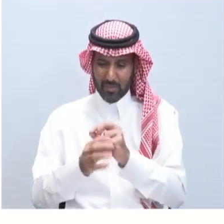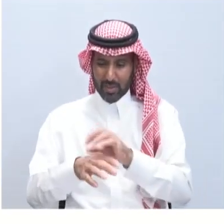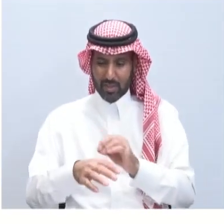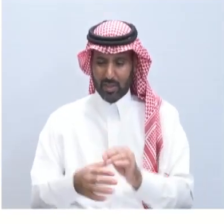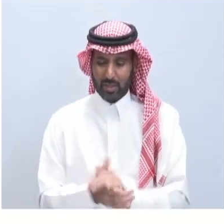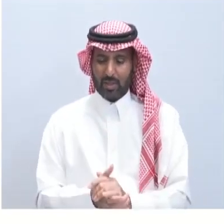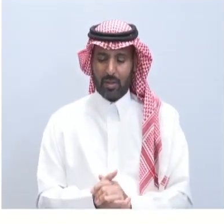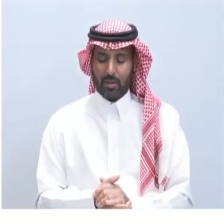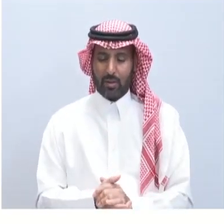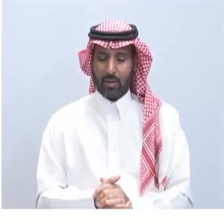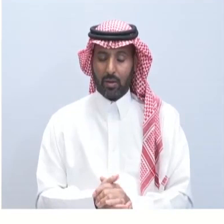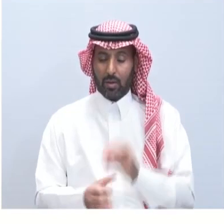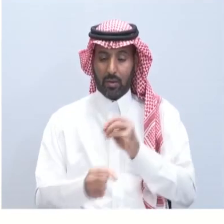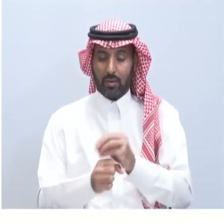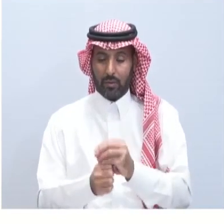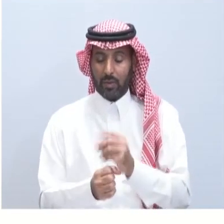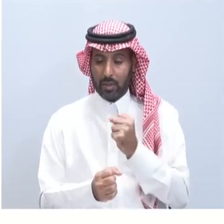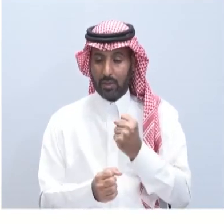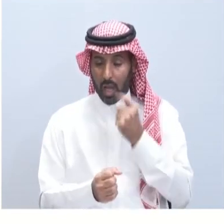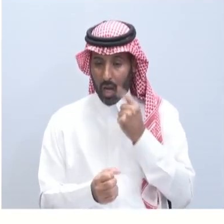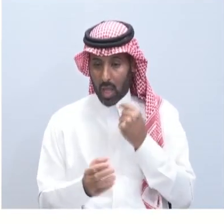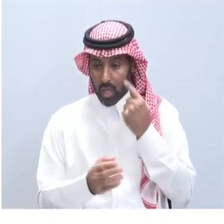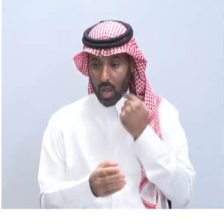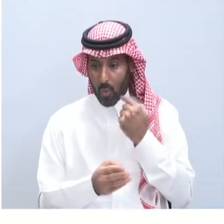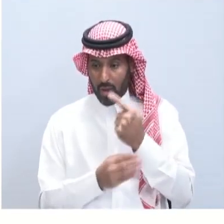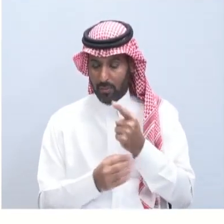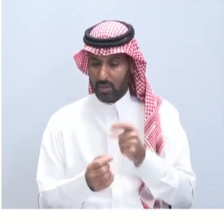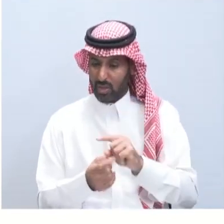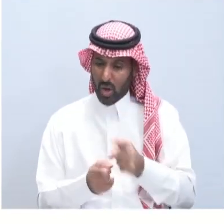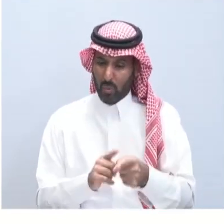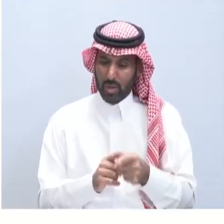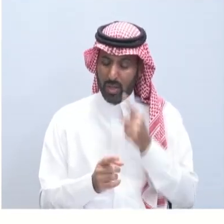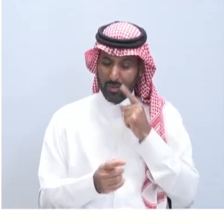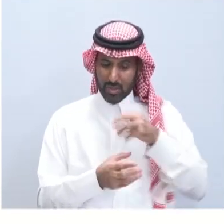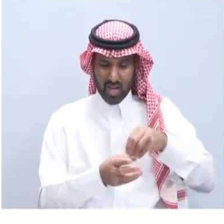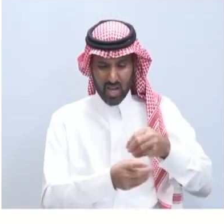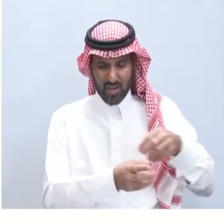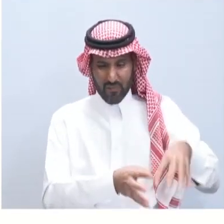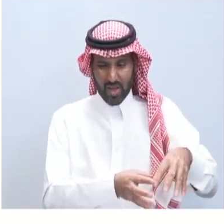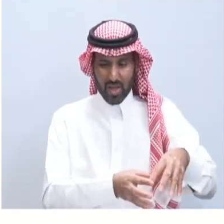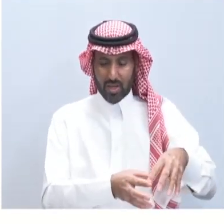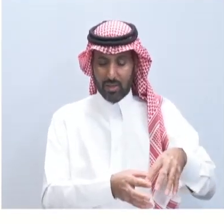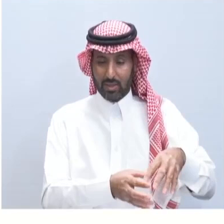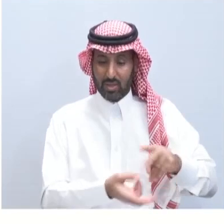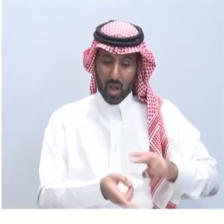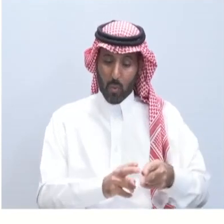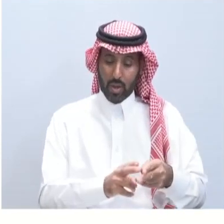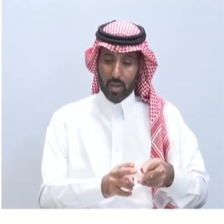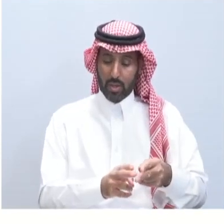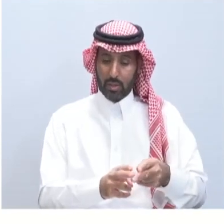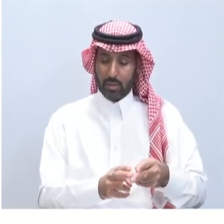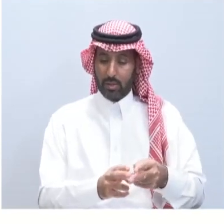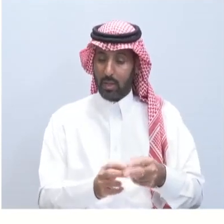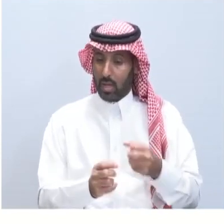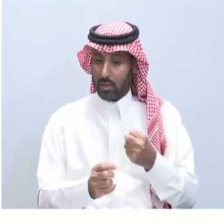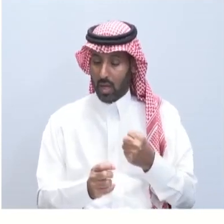والبكتيريا وذكرنا ايضا في الطاقه الحيويه بانها تعد مشاريع تحويل النفايات الى طاقه ذات هدف مزدوج يتمثل بالحد من كميه